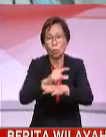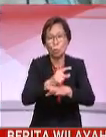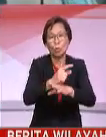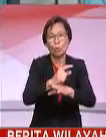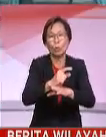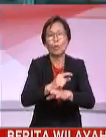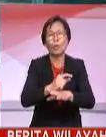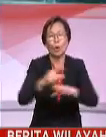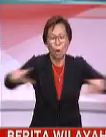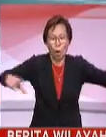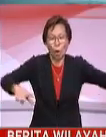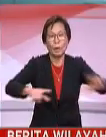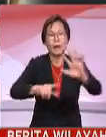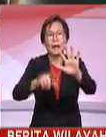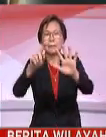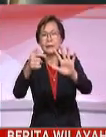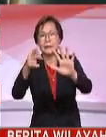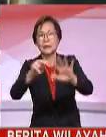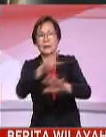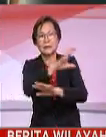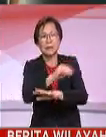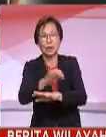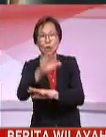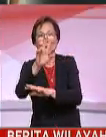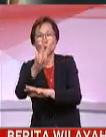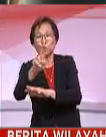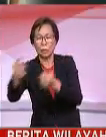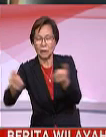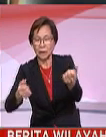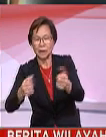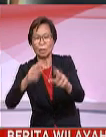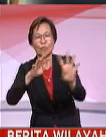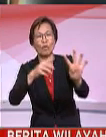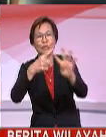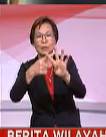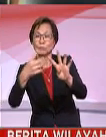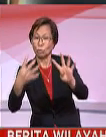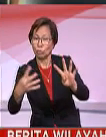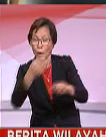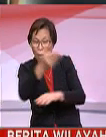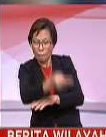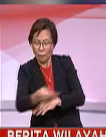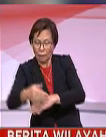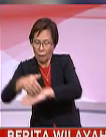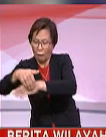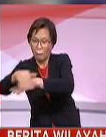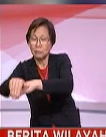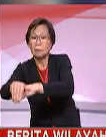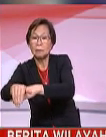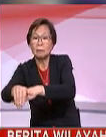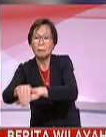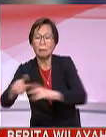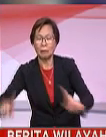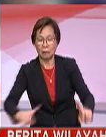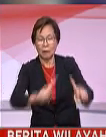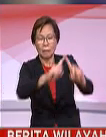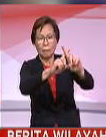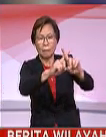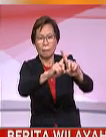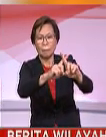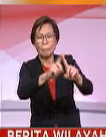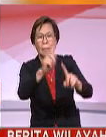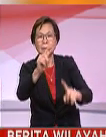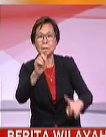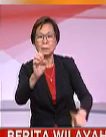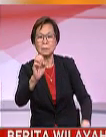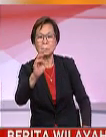lori 5 tan serta dua kenderaan pacuan 4 roda. Barangan itu dihantar kepada UMNO bahagian